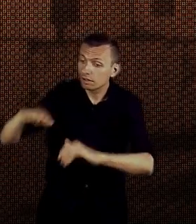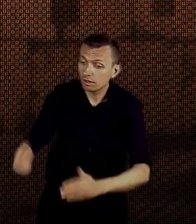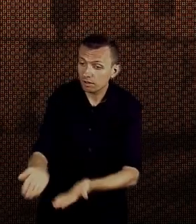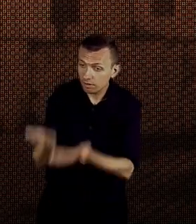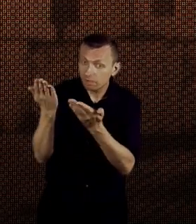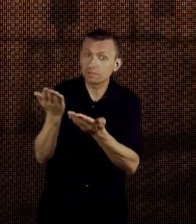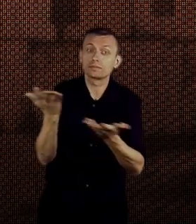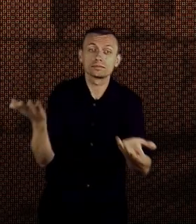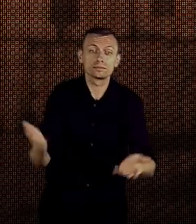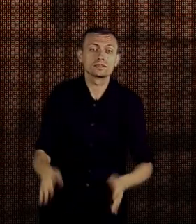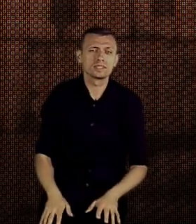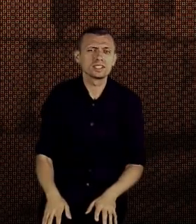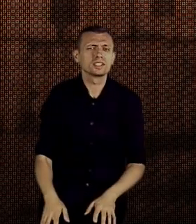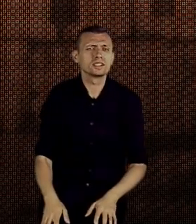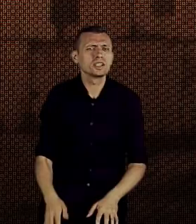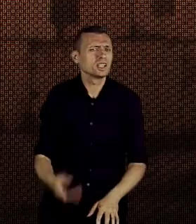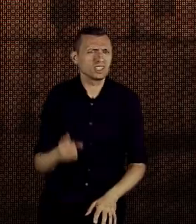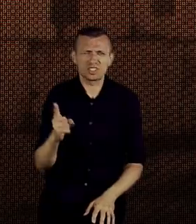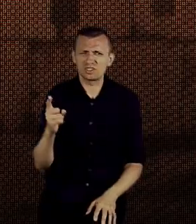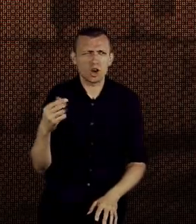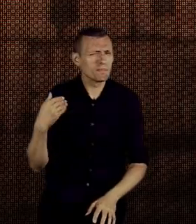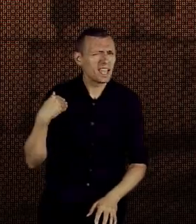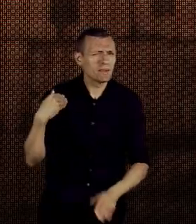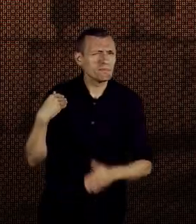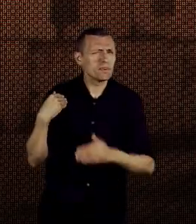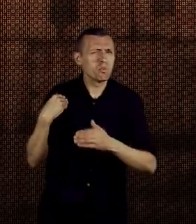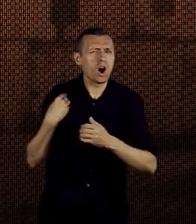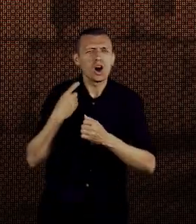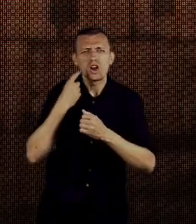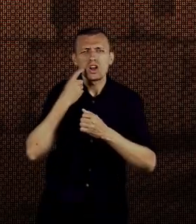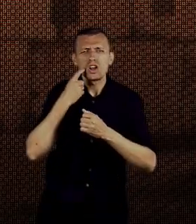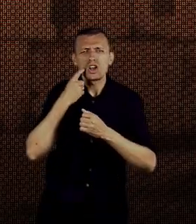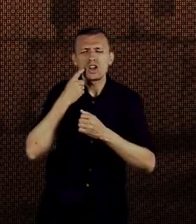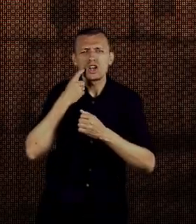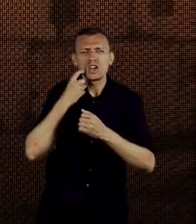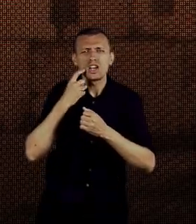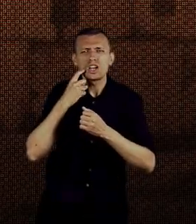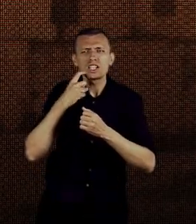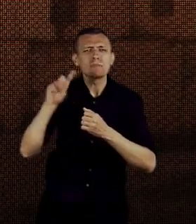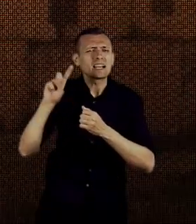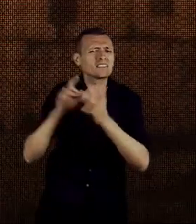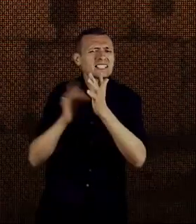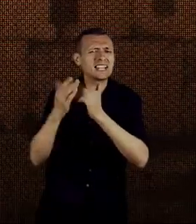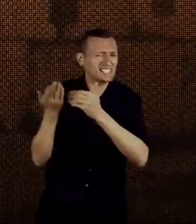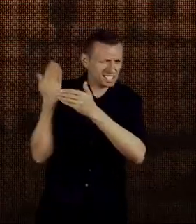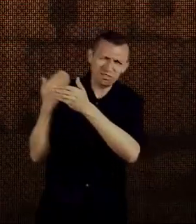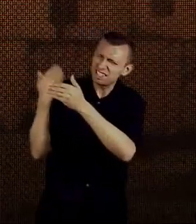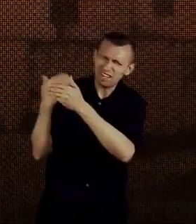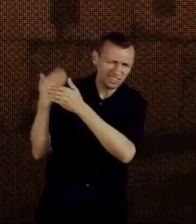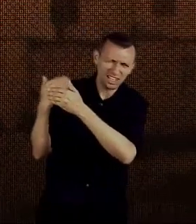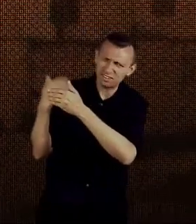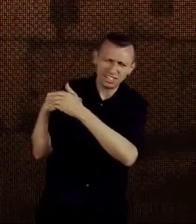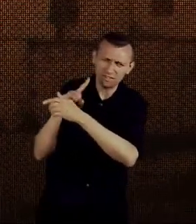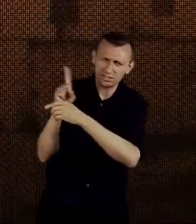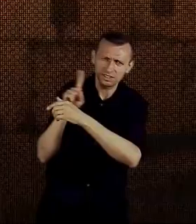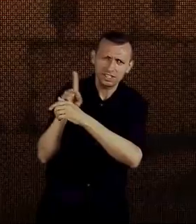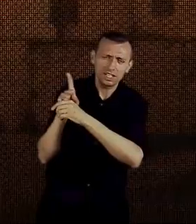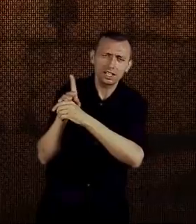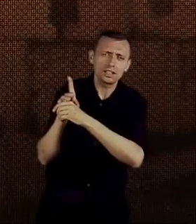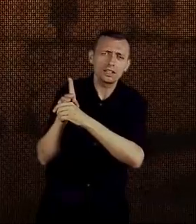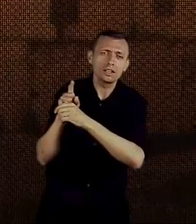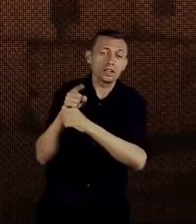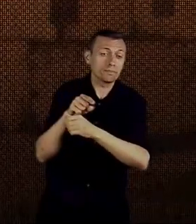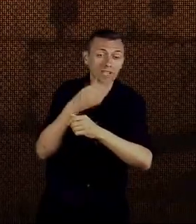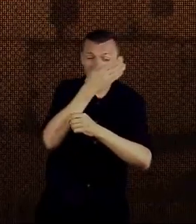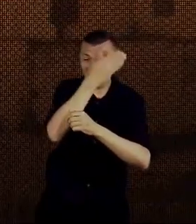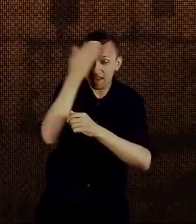Mówiliśmy o przetestowanej wierze, o testowanej wierze, a teraz to nas poprowadzi do wiary, która staje się bardziej